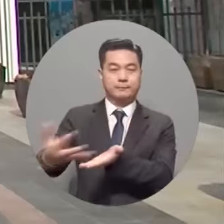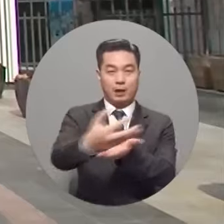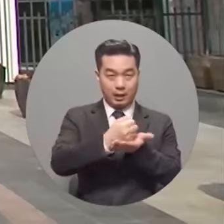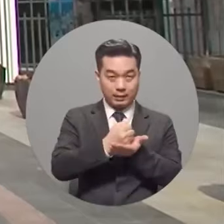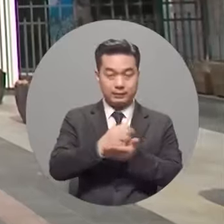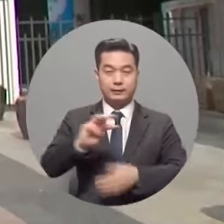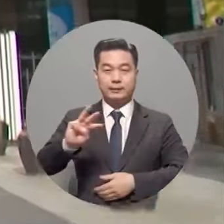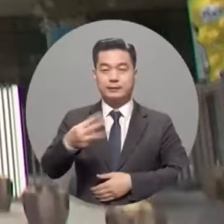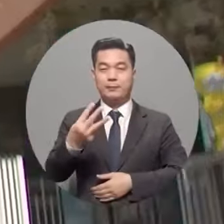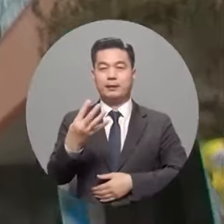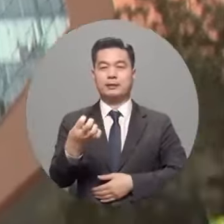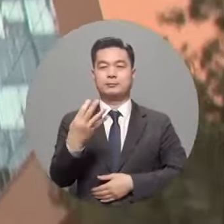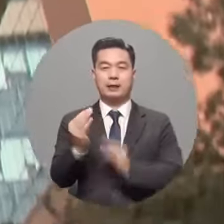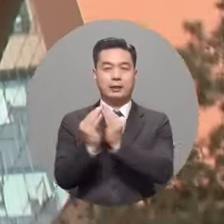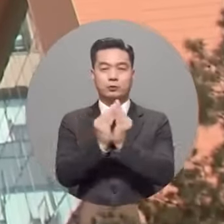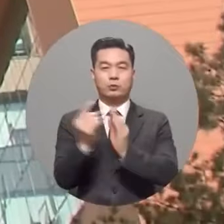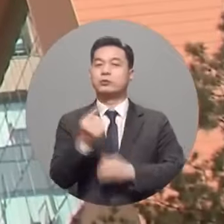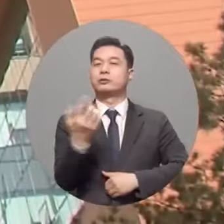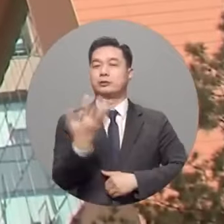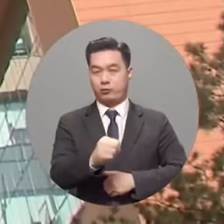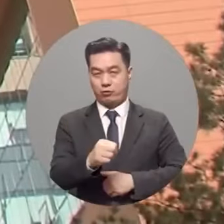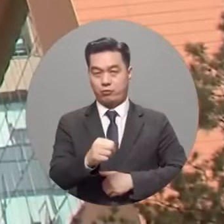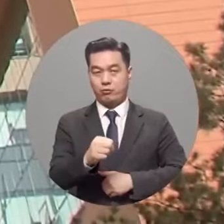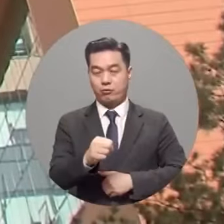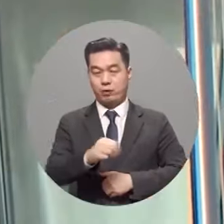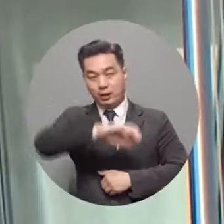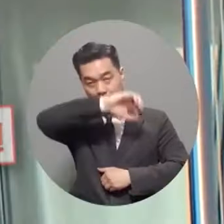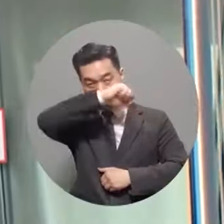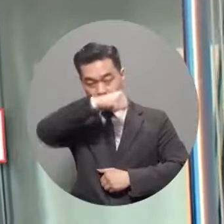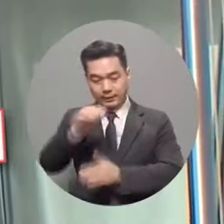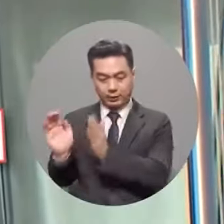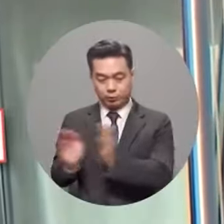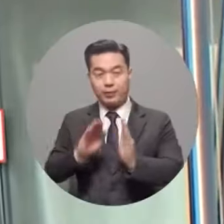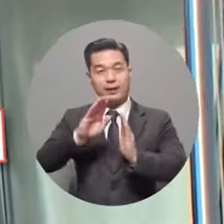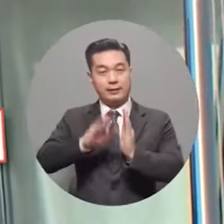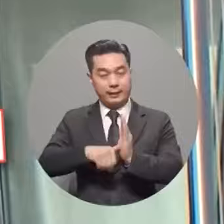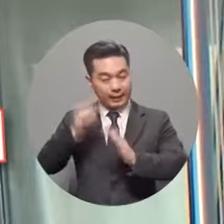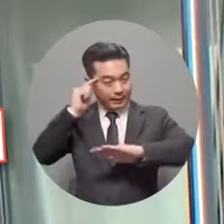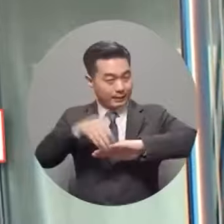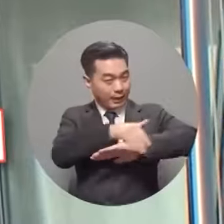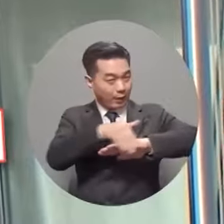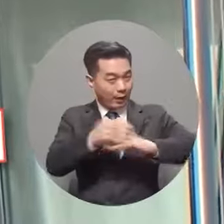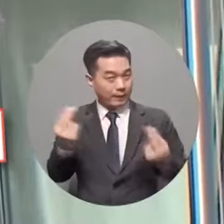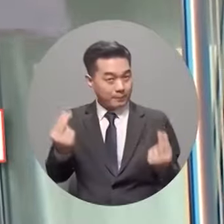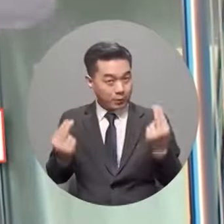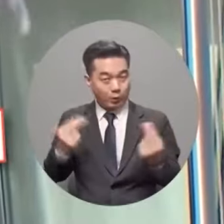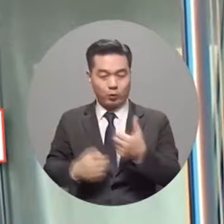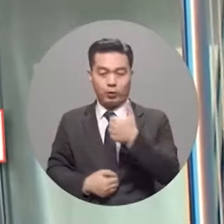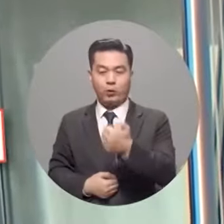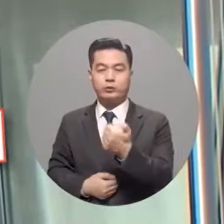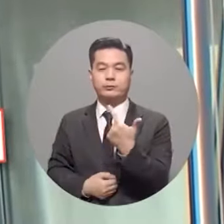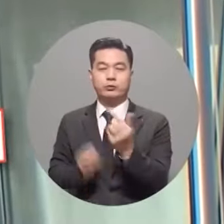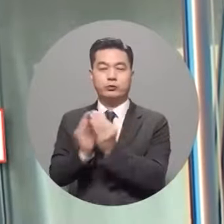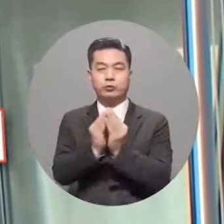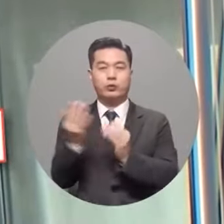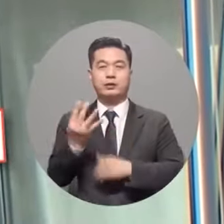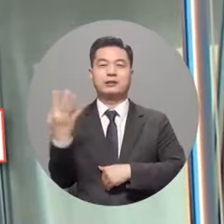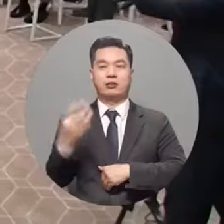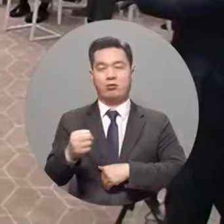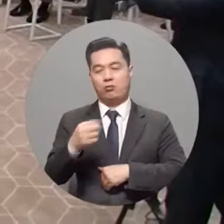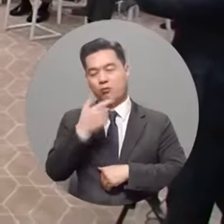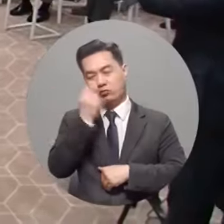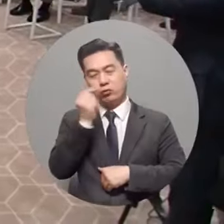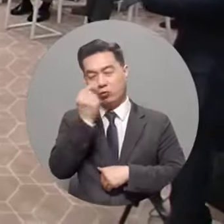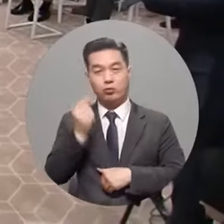344조 1천억원 정부가 예산을 편성할 때 내놨던 계획보다 56조 4천억 원이나 덜